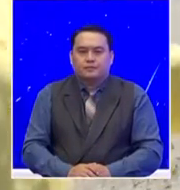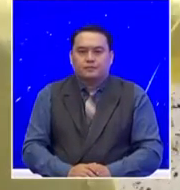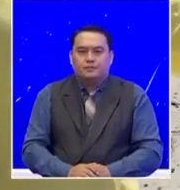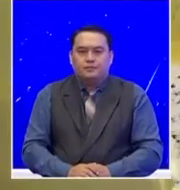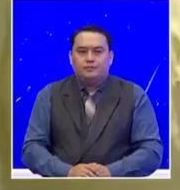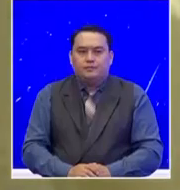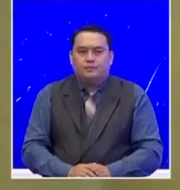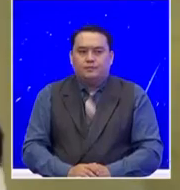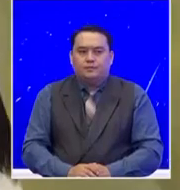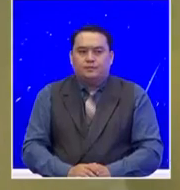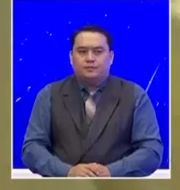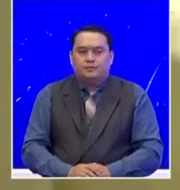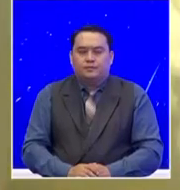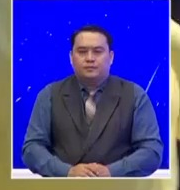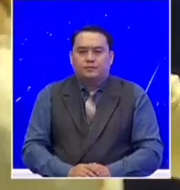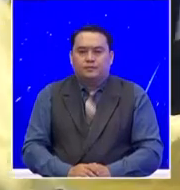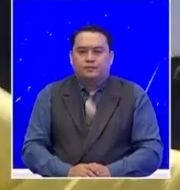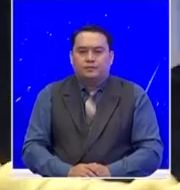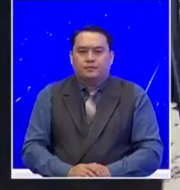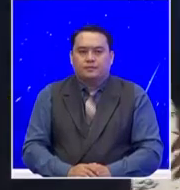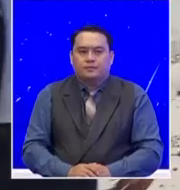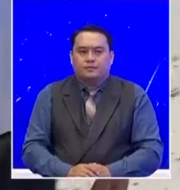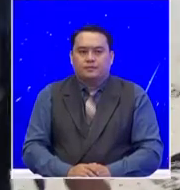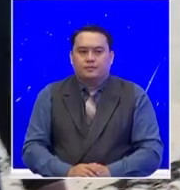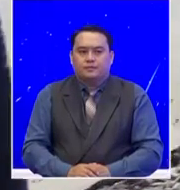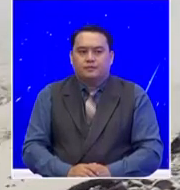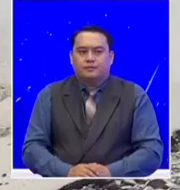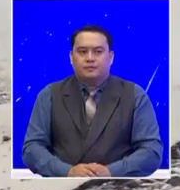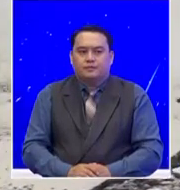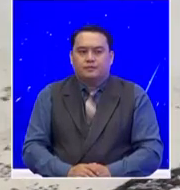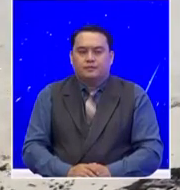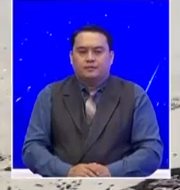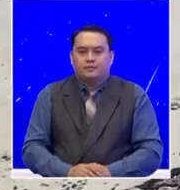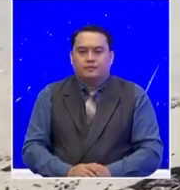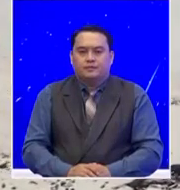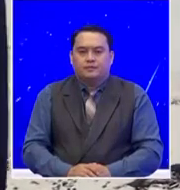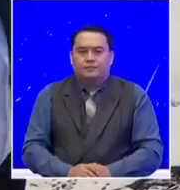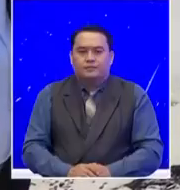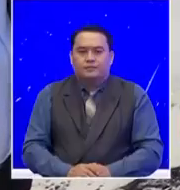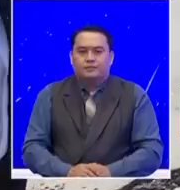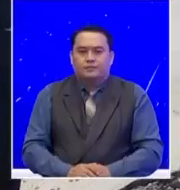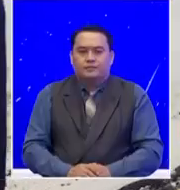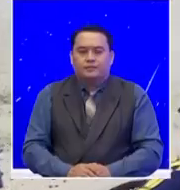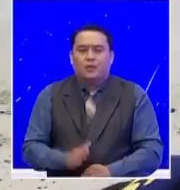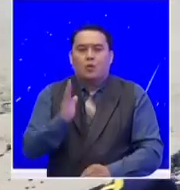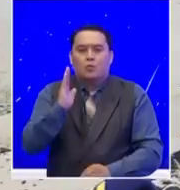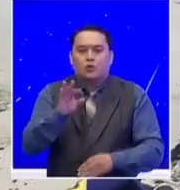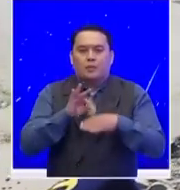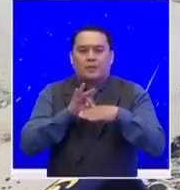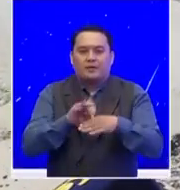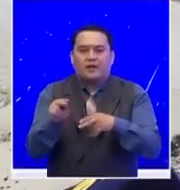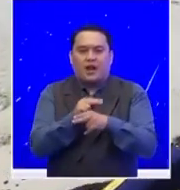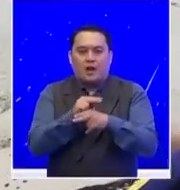На жол билгы кадрикезе мердигерим отувалды на жерде. Орта жүндө боюнча. Будем проводить средний